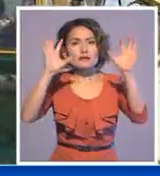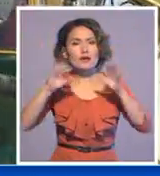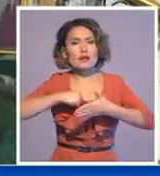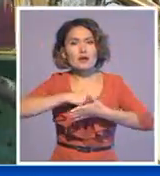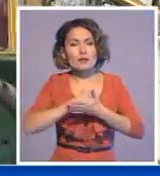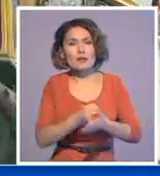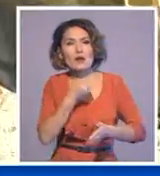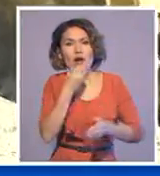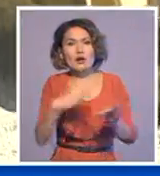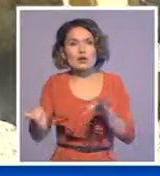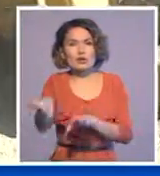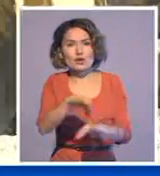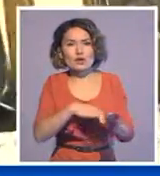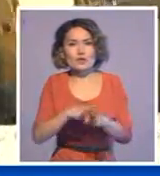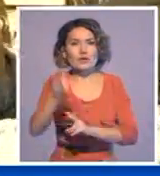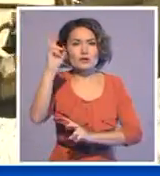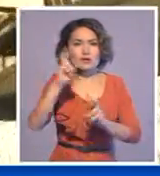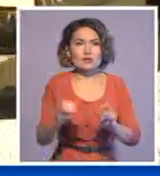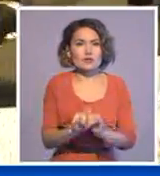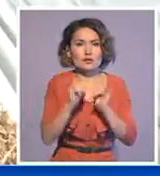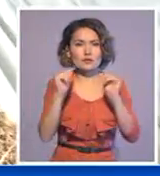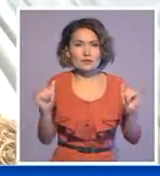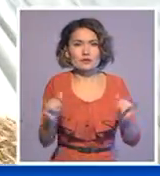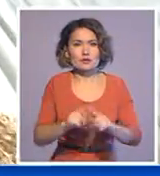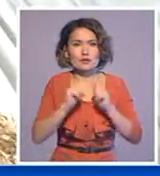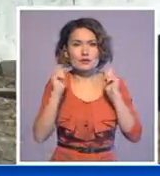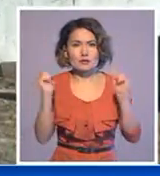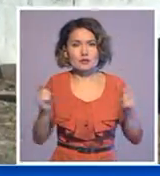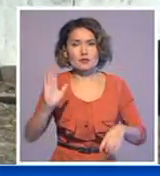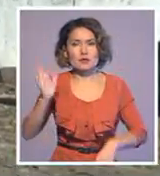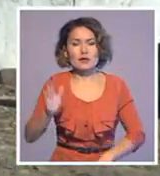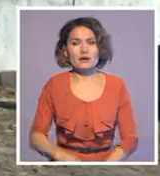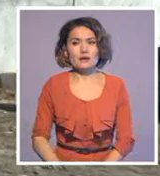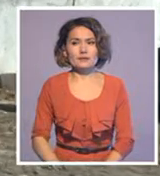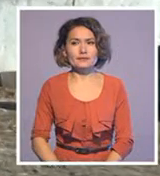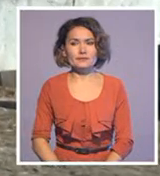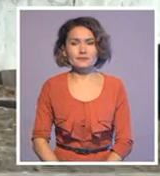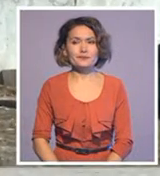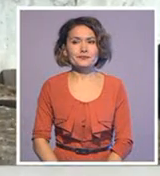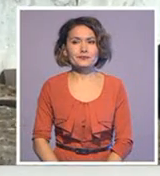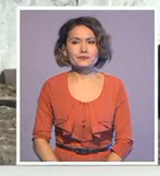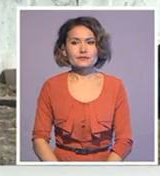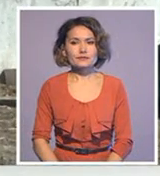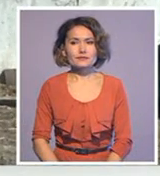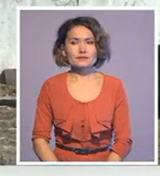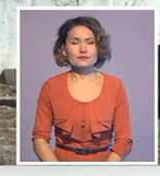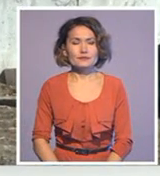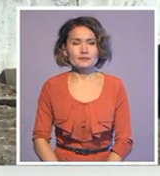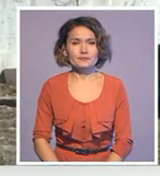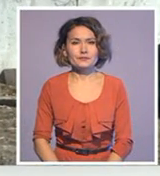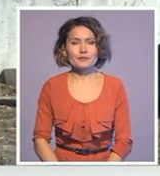осындай тың жобаларды қолдауға бағытталуы тиіс деп атап өтті. Парламентте отырғаннан кейін мынау көп заңдар